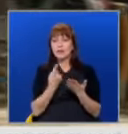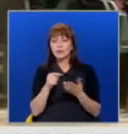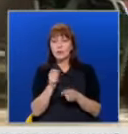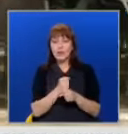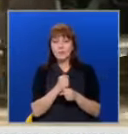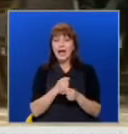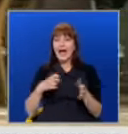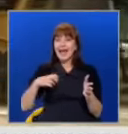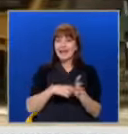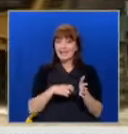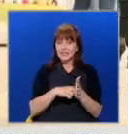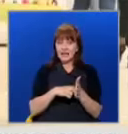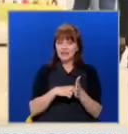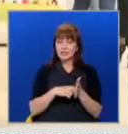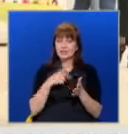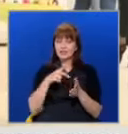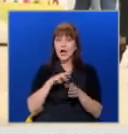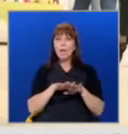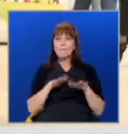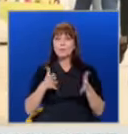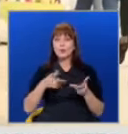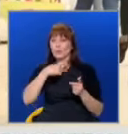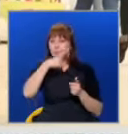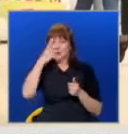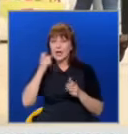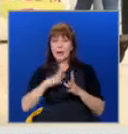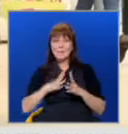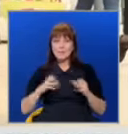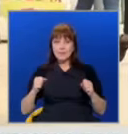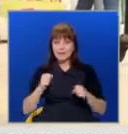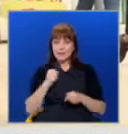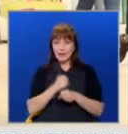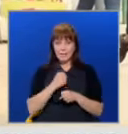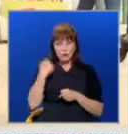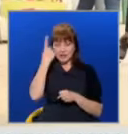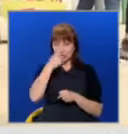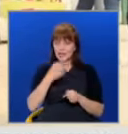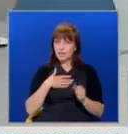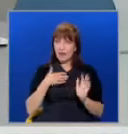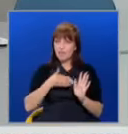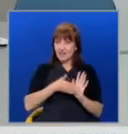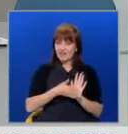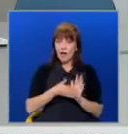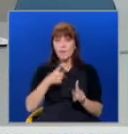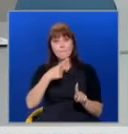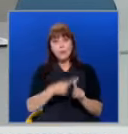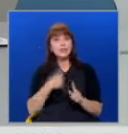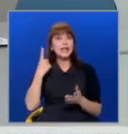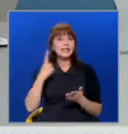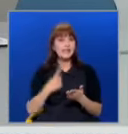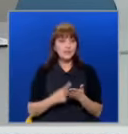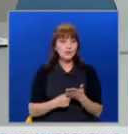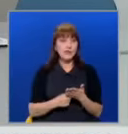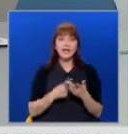с регистрацията си всъщност в бюрото по труда, безработното лице придобива както права, така и задължения. Тази схема